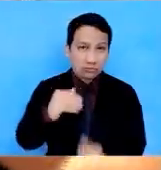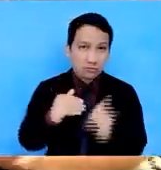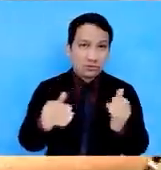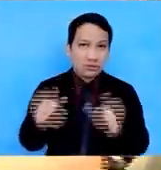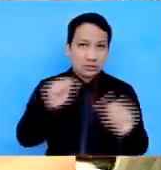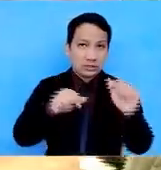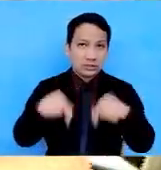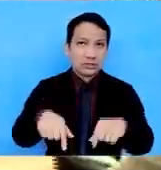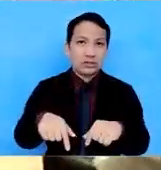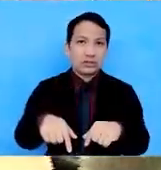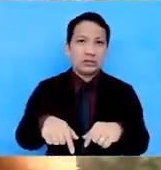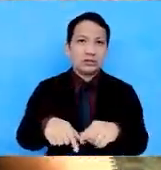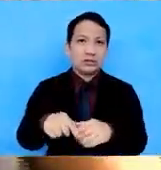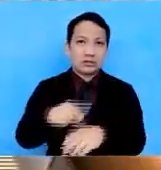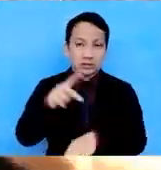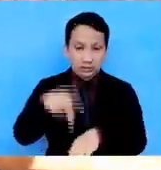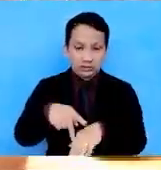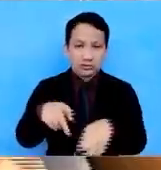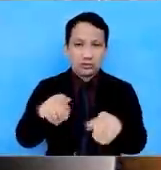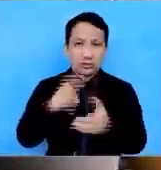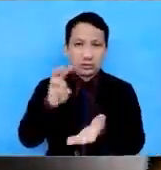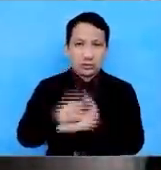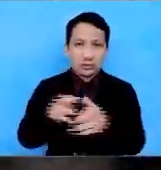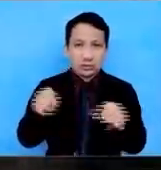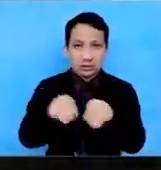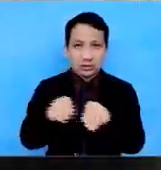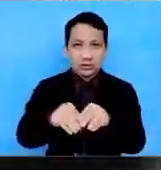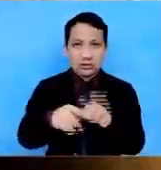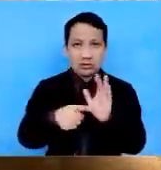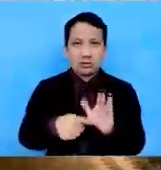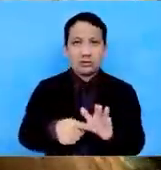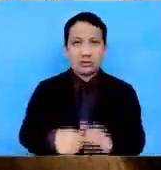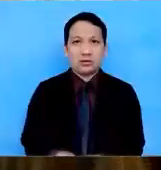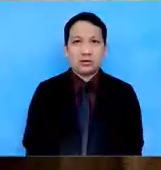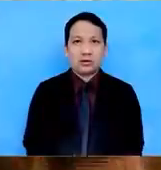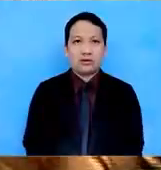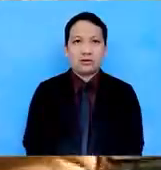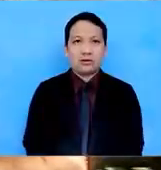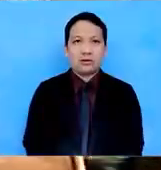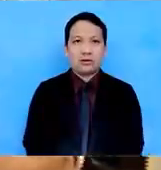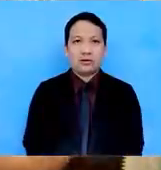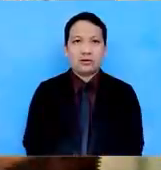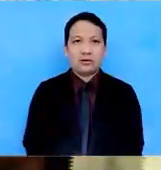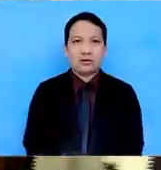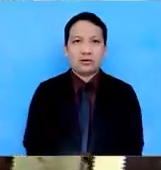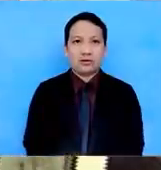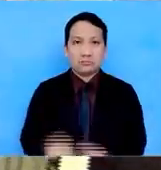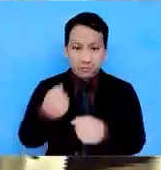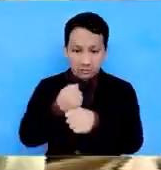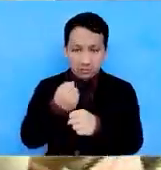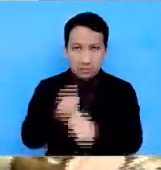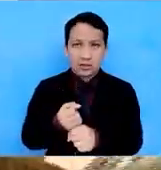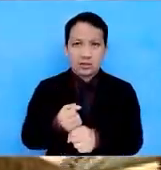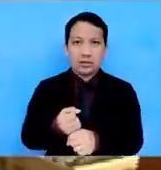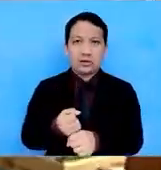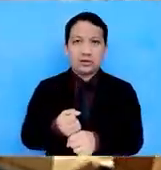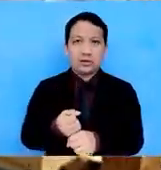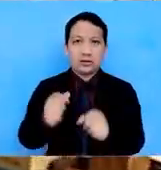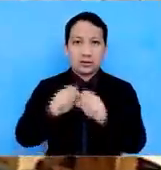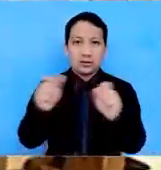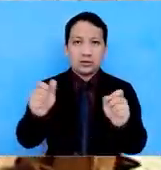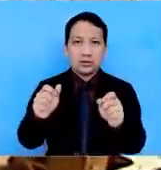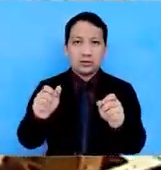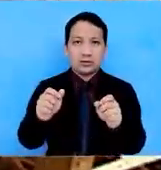dito sa lungsod ng Marikina. Kaya naman ang mga hulmahan ng sapatos gaya nito, kapag bukas pa ang mga